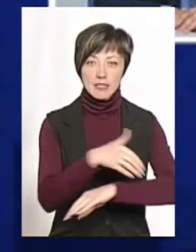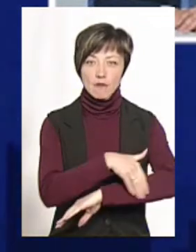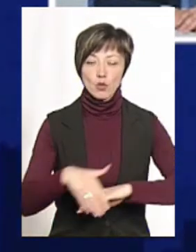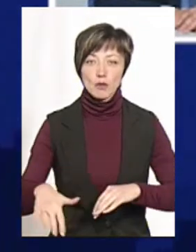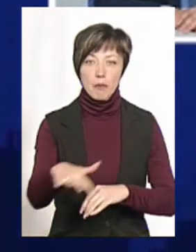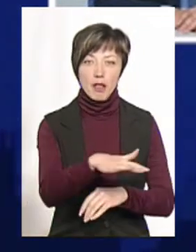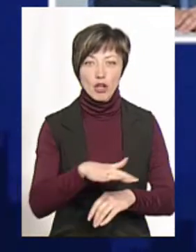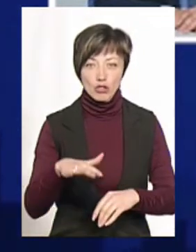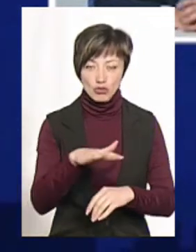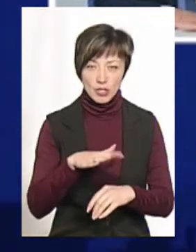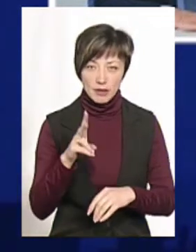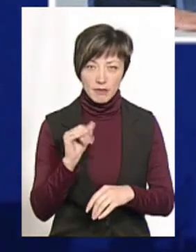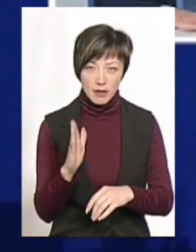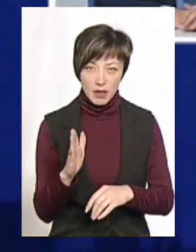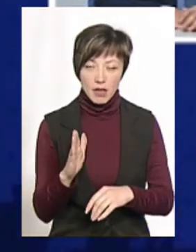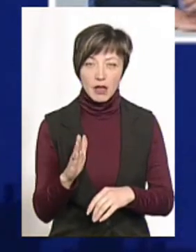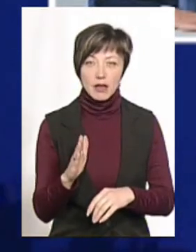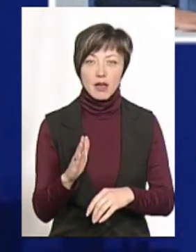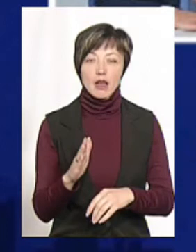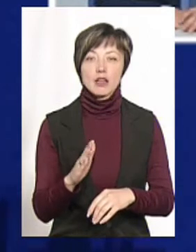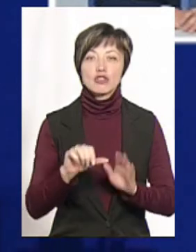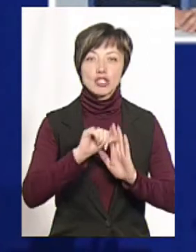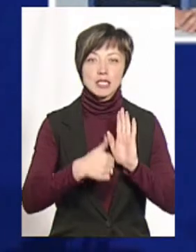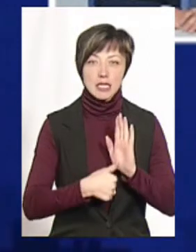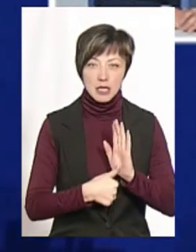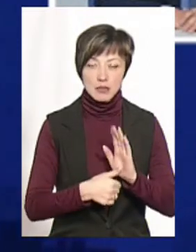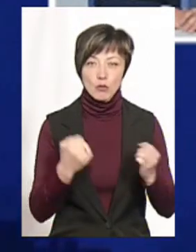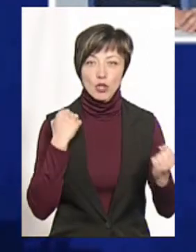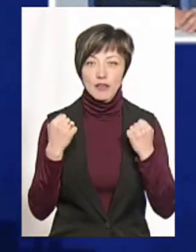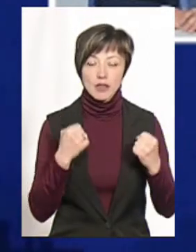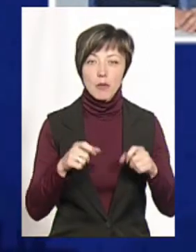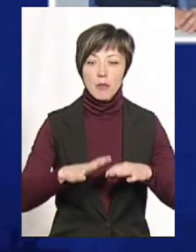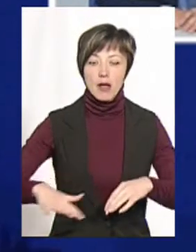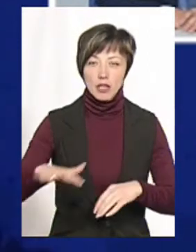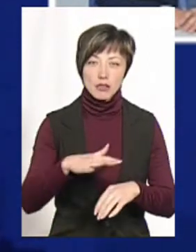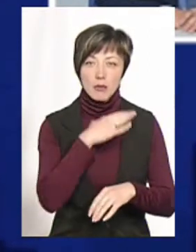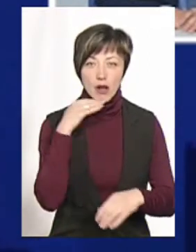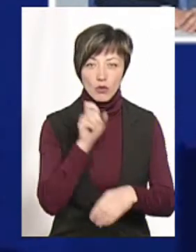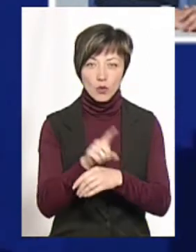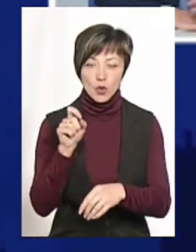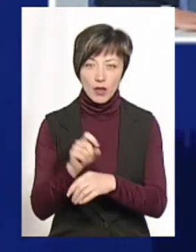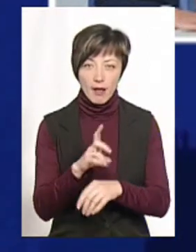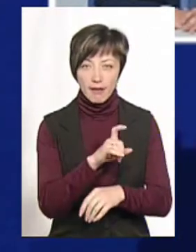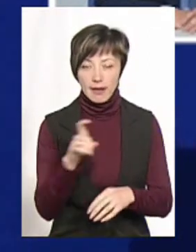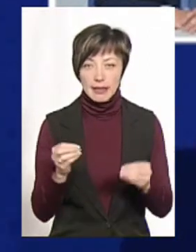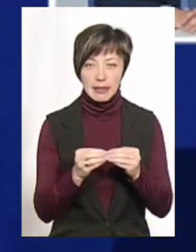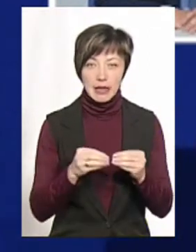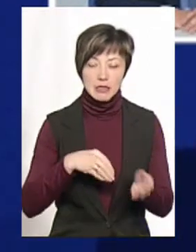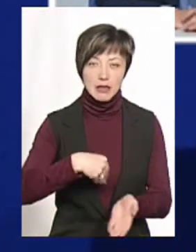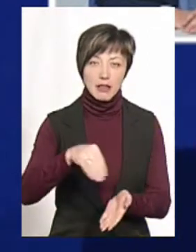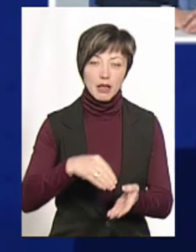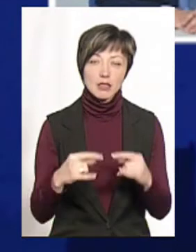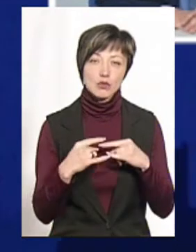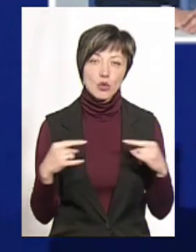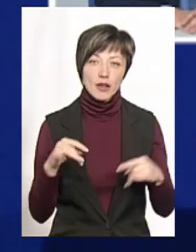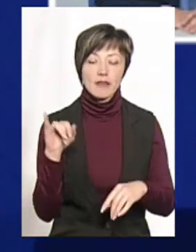вуличних майданчиків дворових, 16 спортивних майданчиків багатофункціональних, 10 тенісних